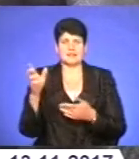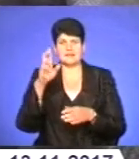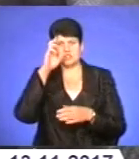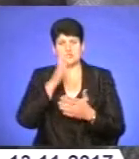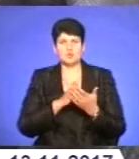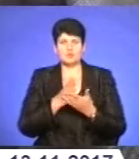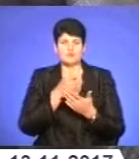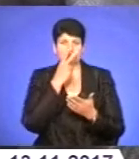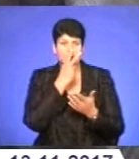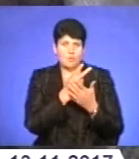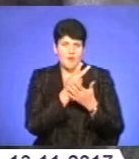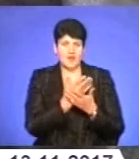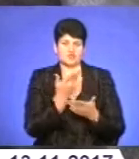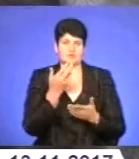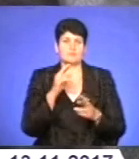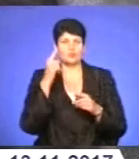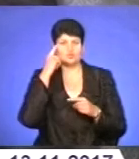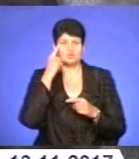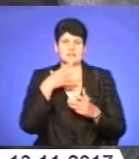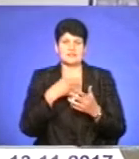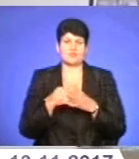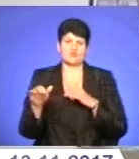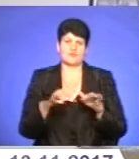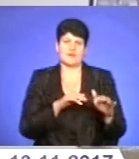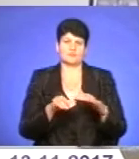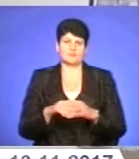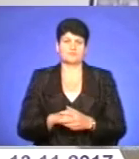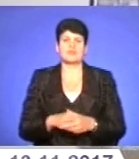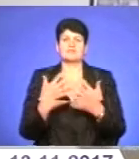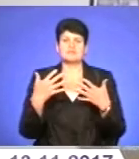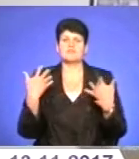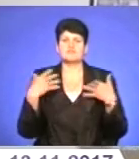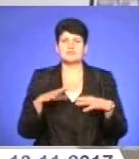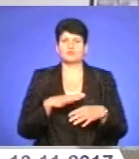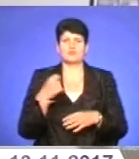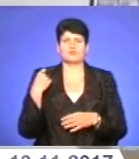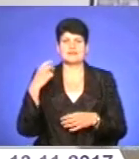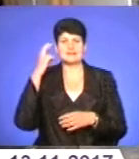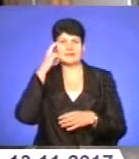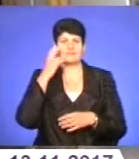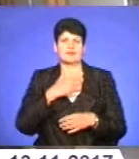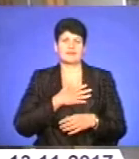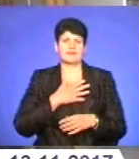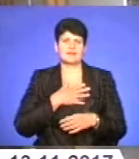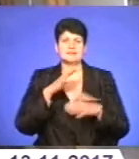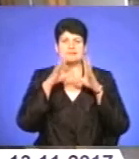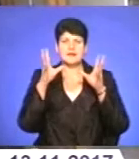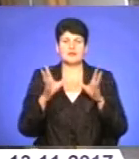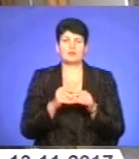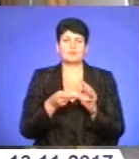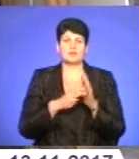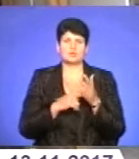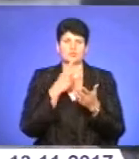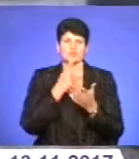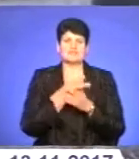вони також це побачили і трохи подумали над своєю діяльністю. Виставка вже побувала в Одесі, Києві та Канаді. Загалом її планують показати